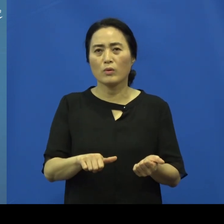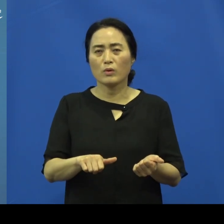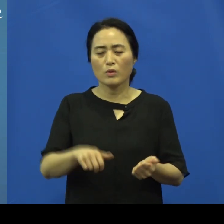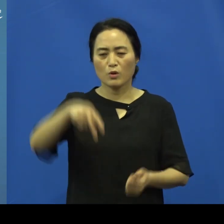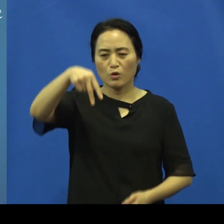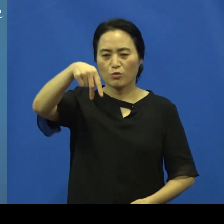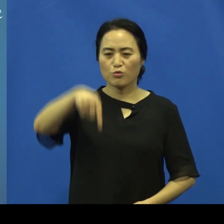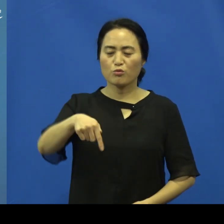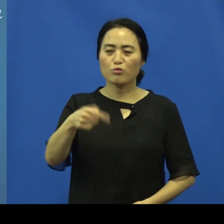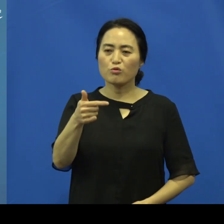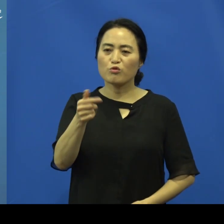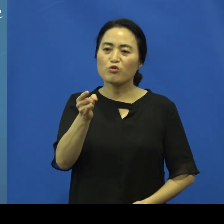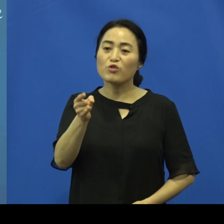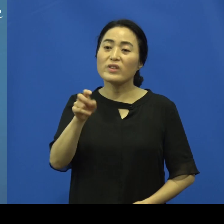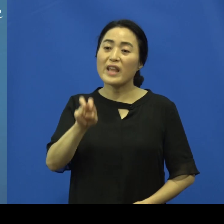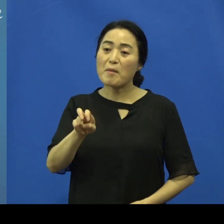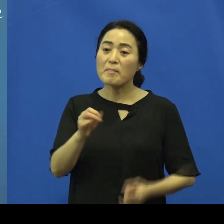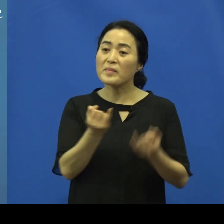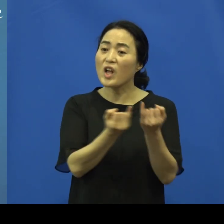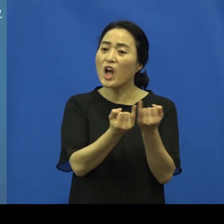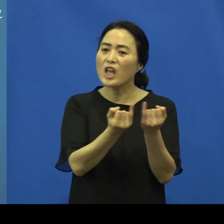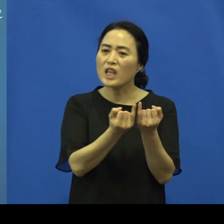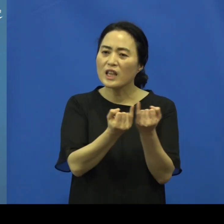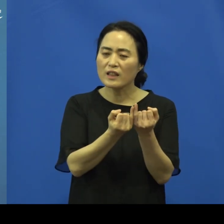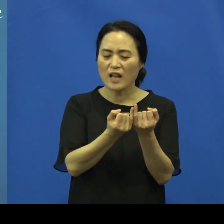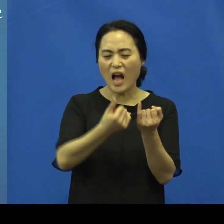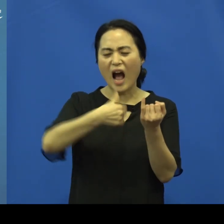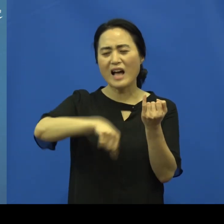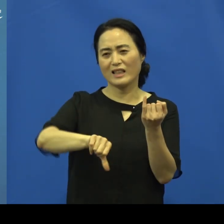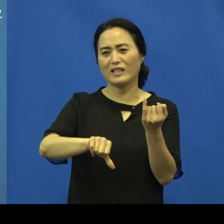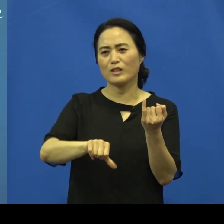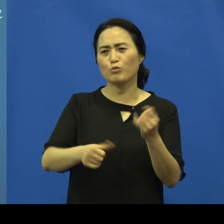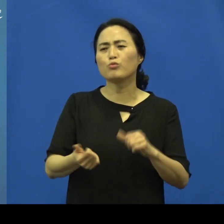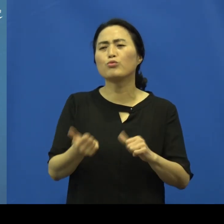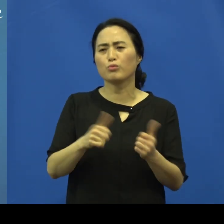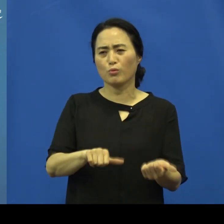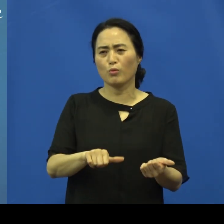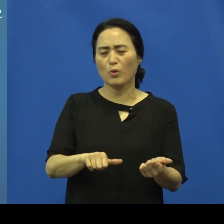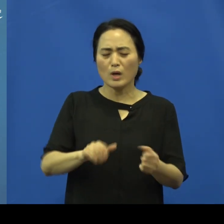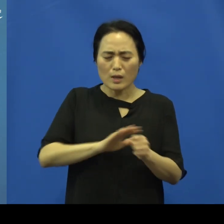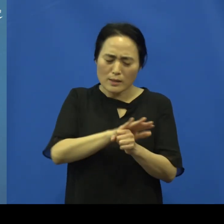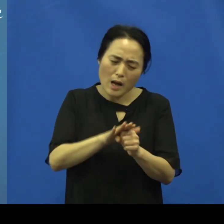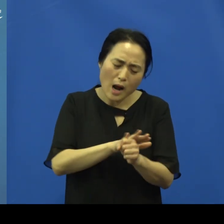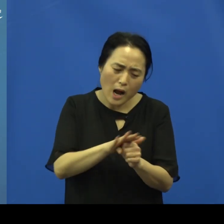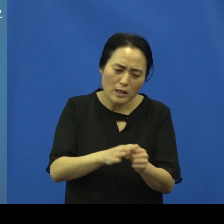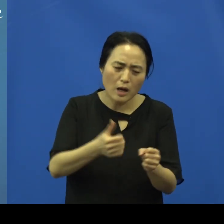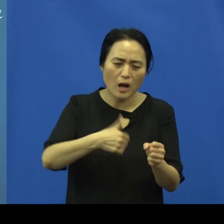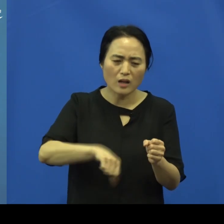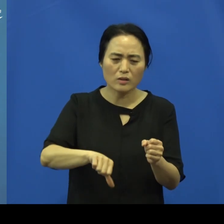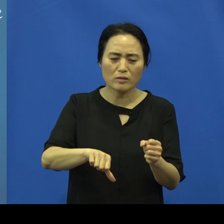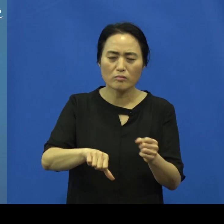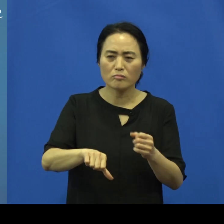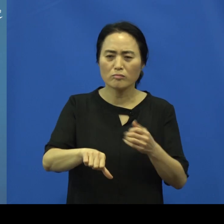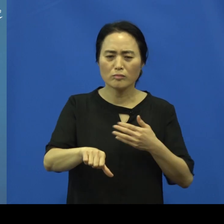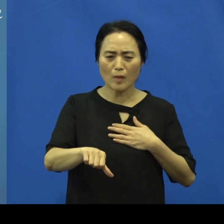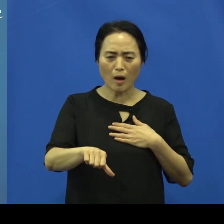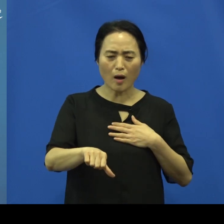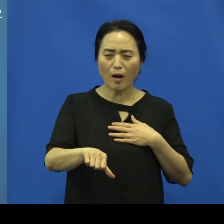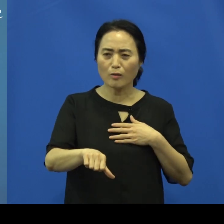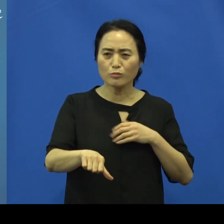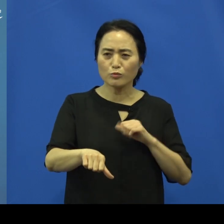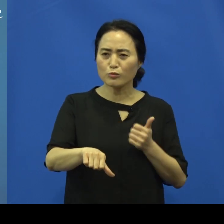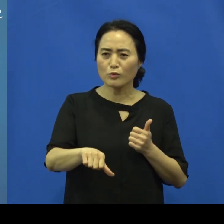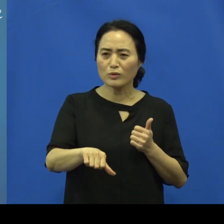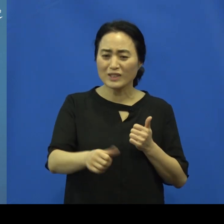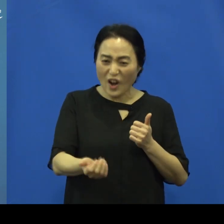수냄 여인의 아이가 죽는다는 게 지상에서 가장 안타까운 일이죠. 사랑하는 자식이 먼저 죽는다. 그리고 그 아이가 죽는다는